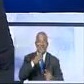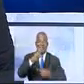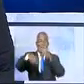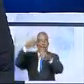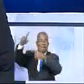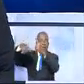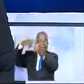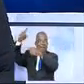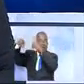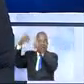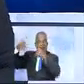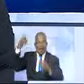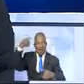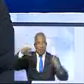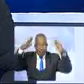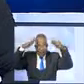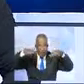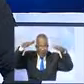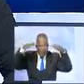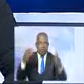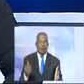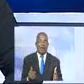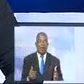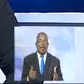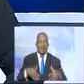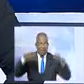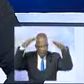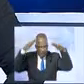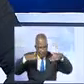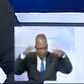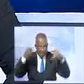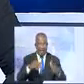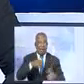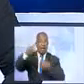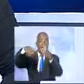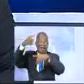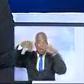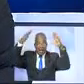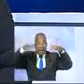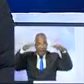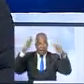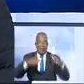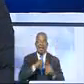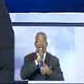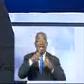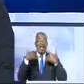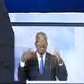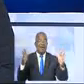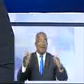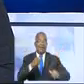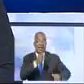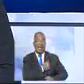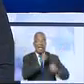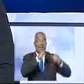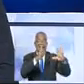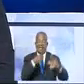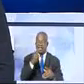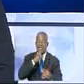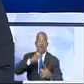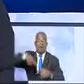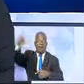au Hajj 2014, le pèlerinage musulman en Terre Sainte d'Arabie Saoudite, occasion de formuler des prières